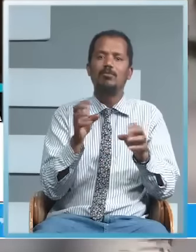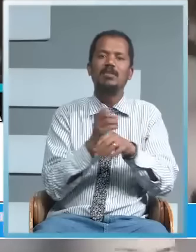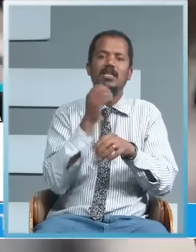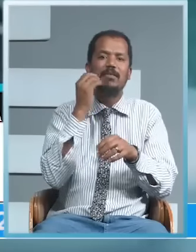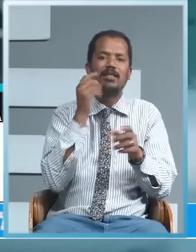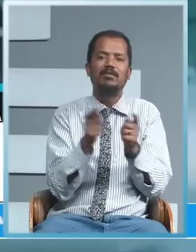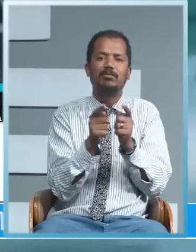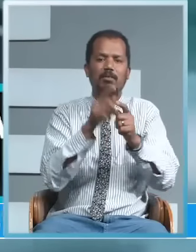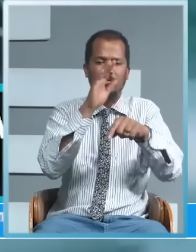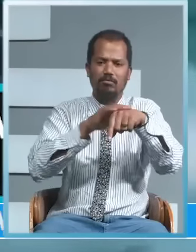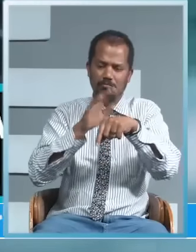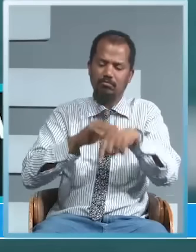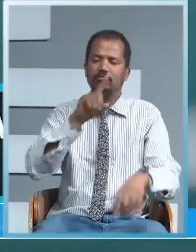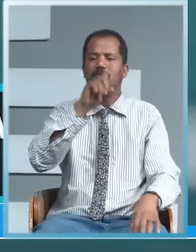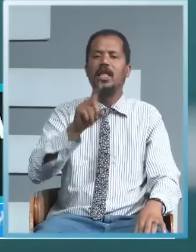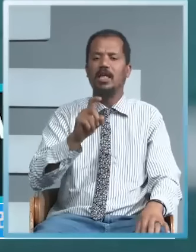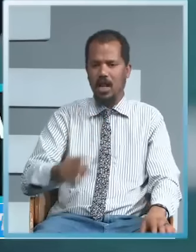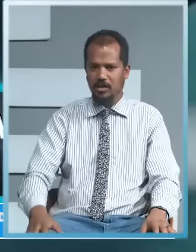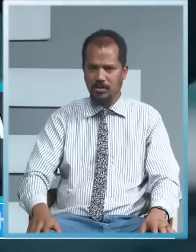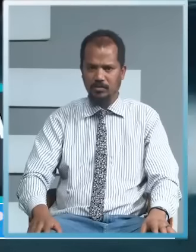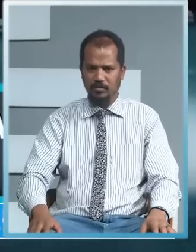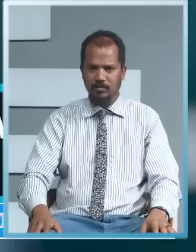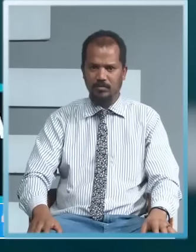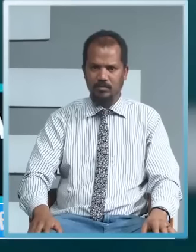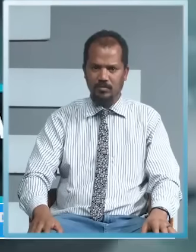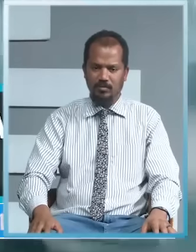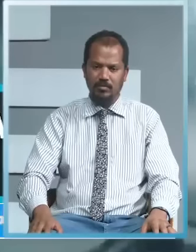እንዲሰበሰብ መጠየቋም ተዘግቧል።